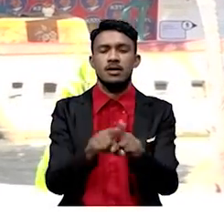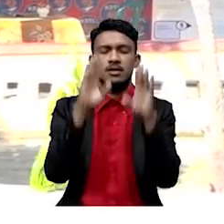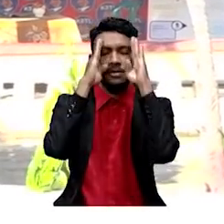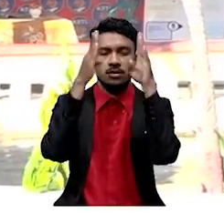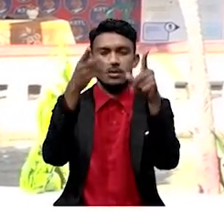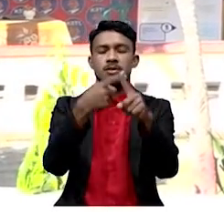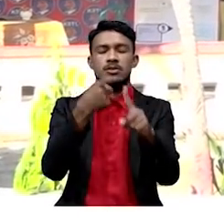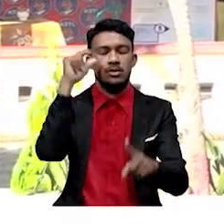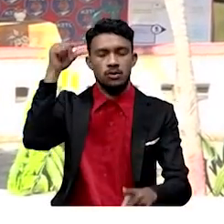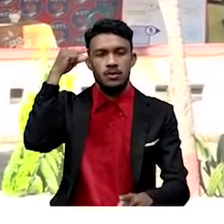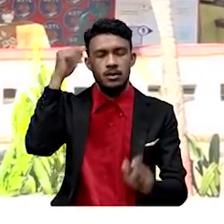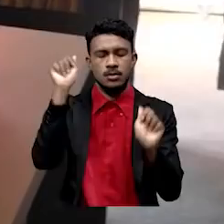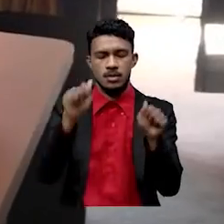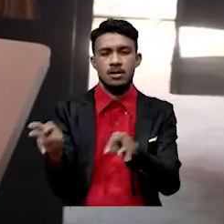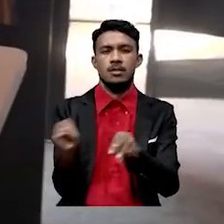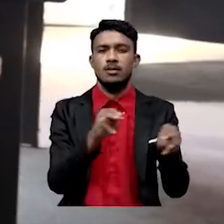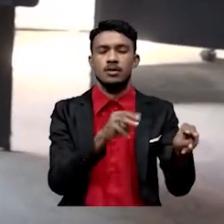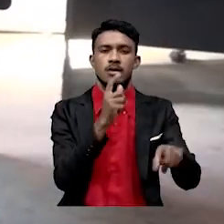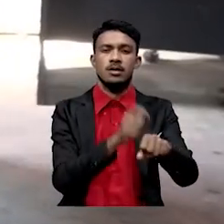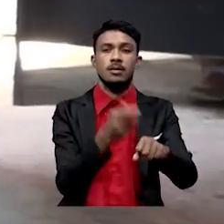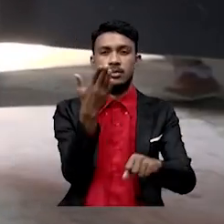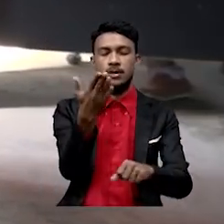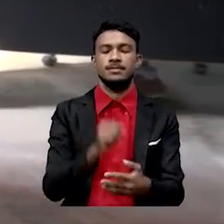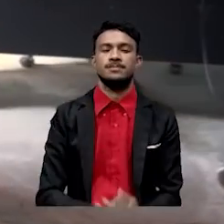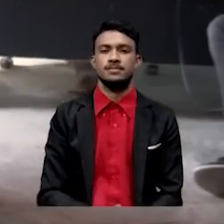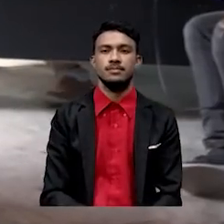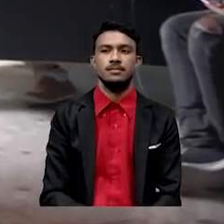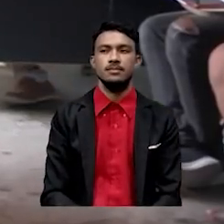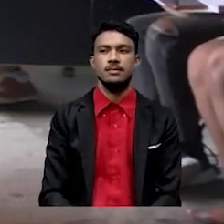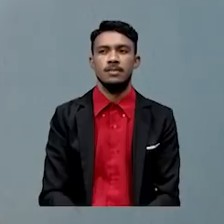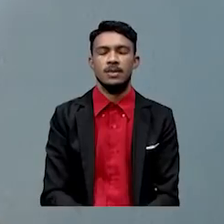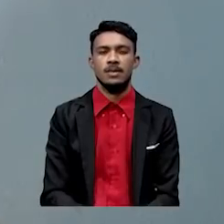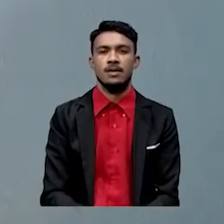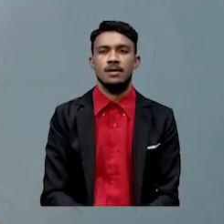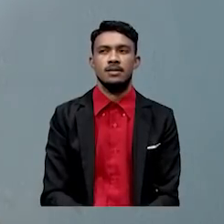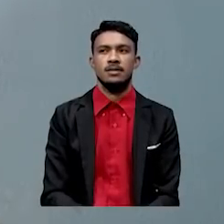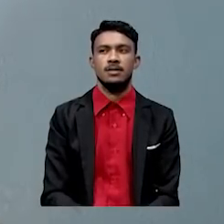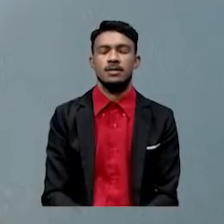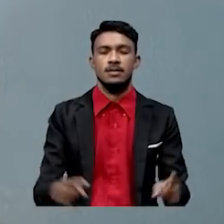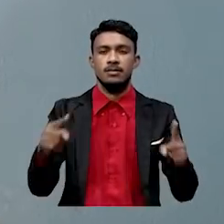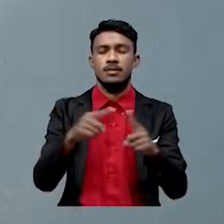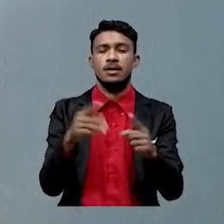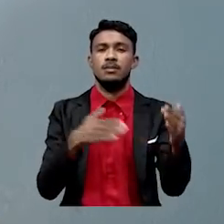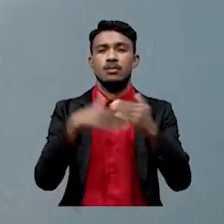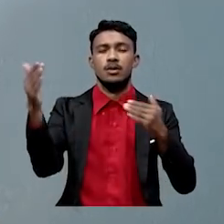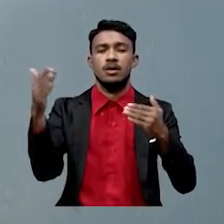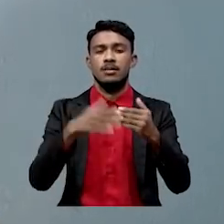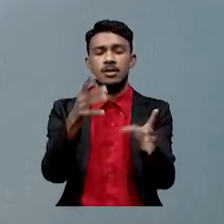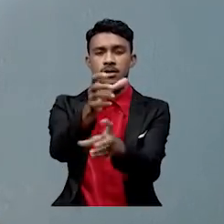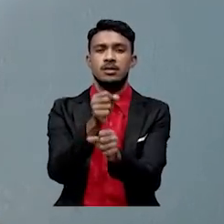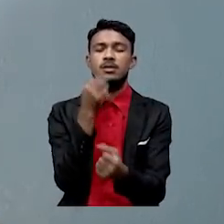husi governo atu muda situação ne. Dijaru ba problema salario